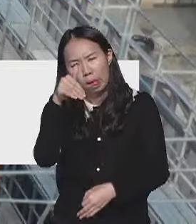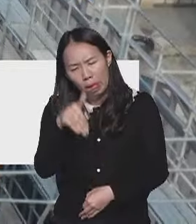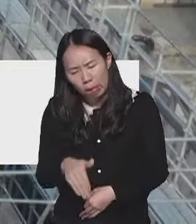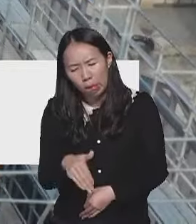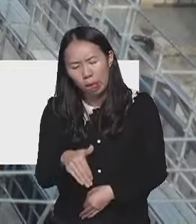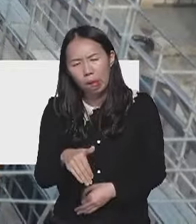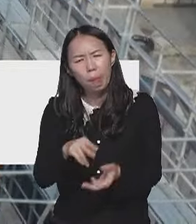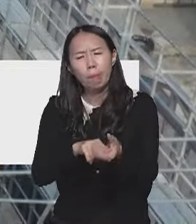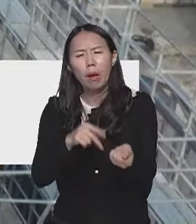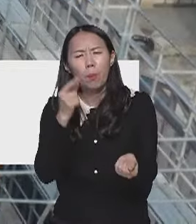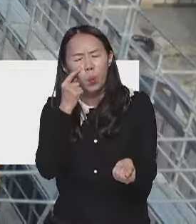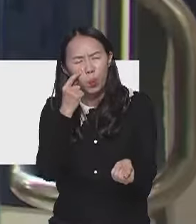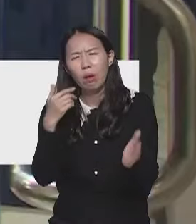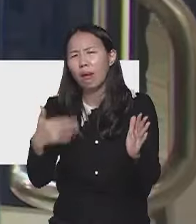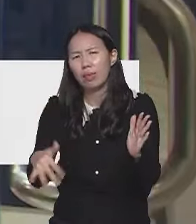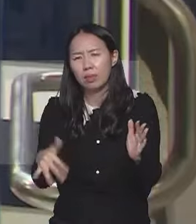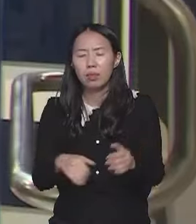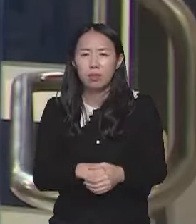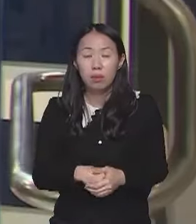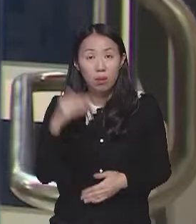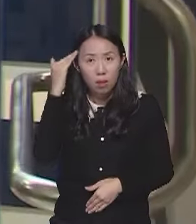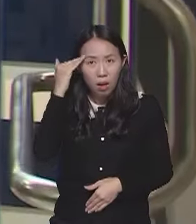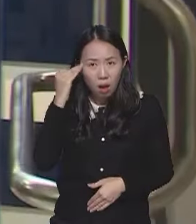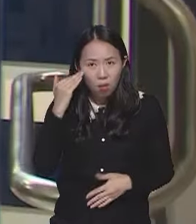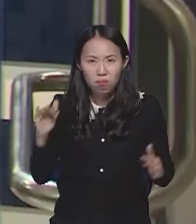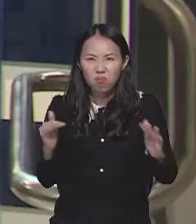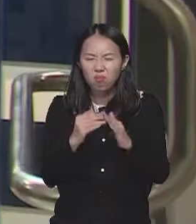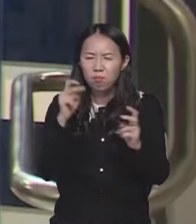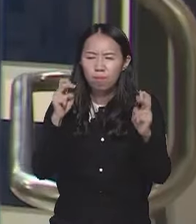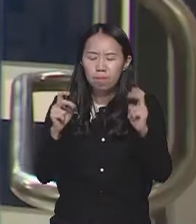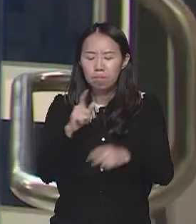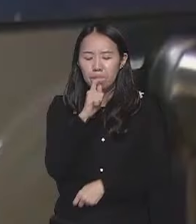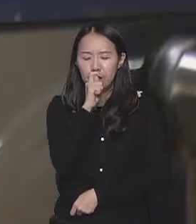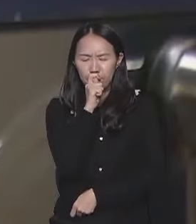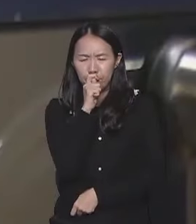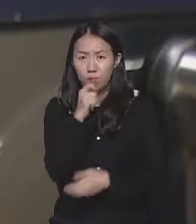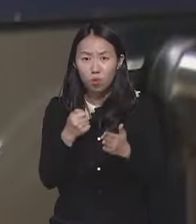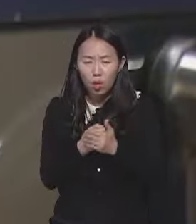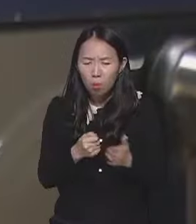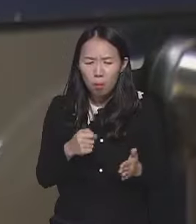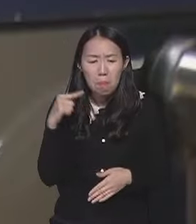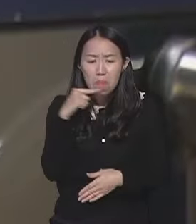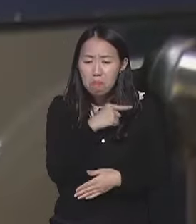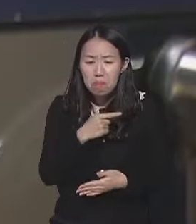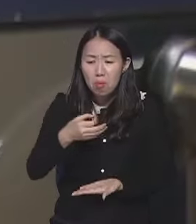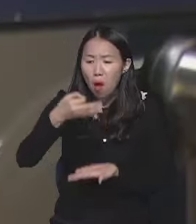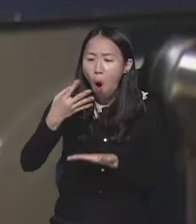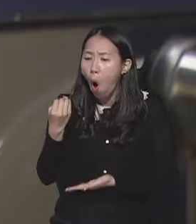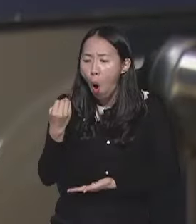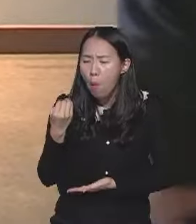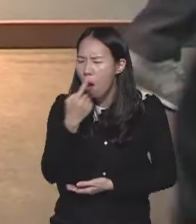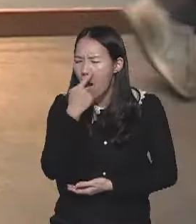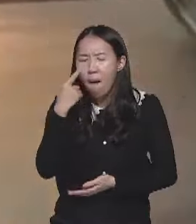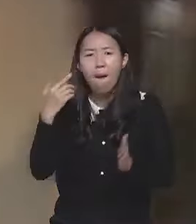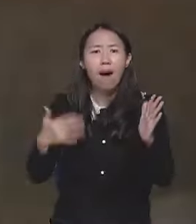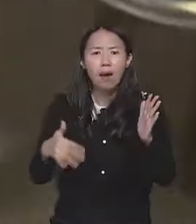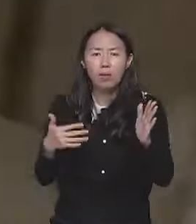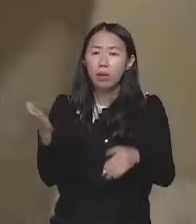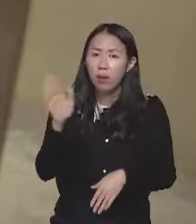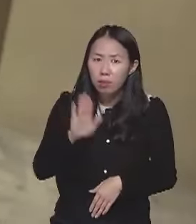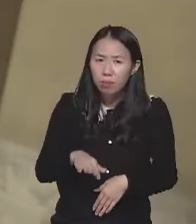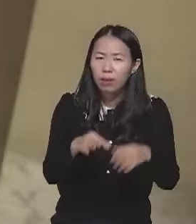이러지 않는 걸로 알고 있습니다 한국 건설이을 다면서 정확한 부채 규모는 확인되지 않고 있습니다 다만